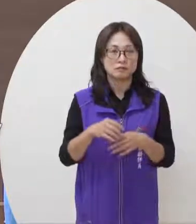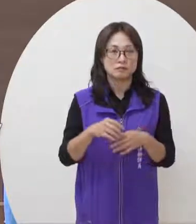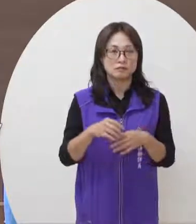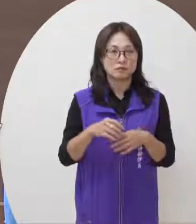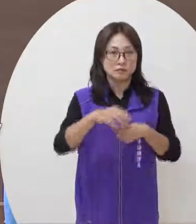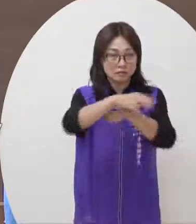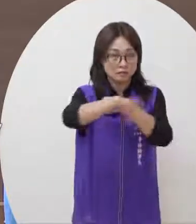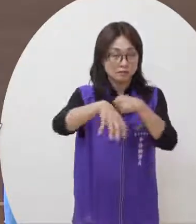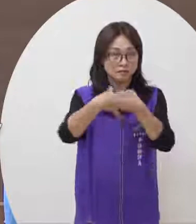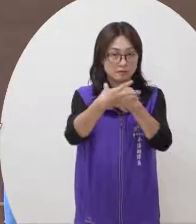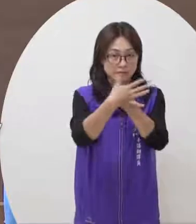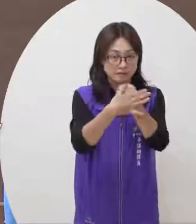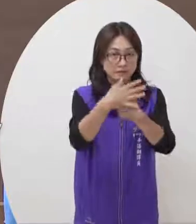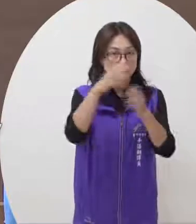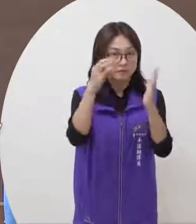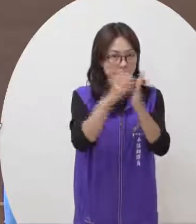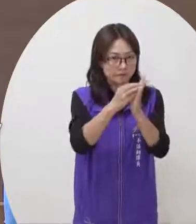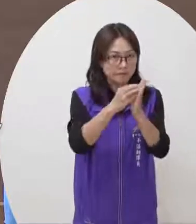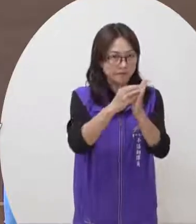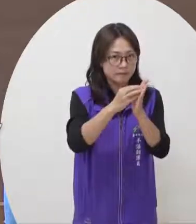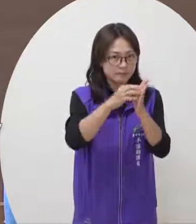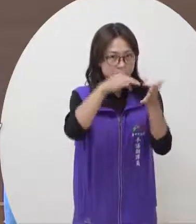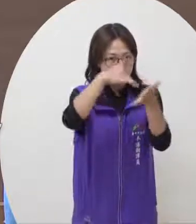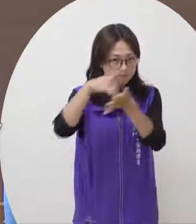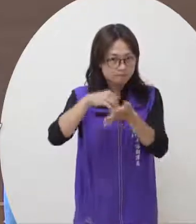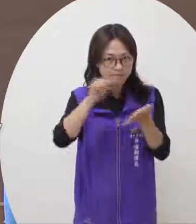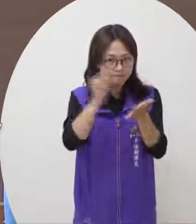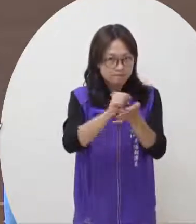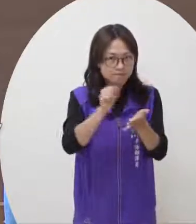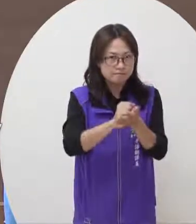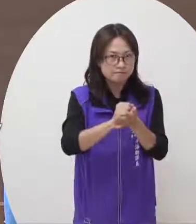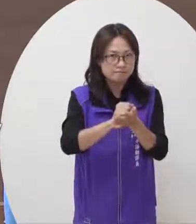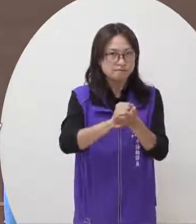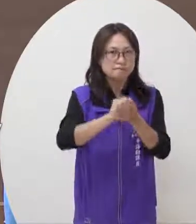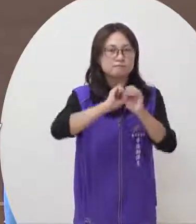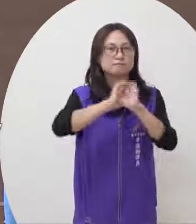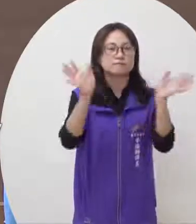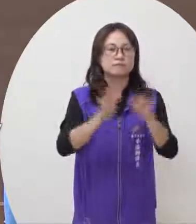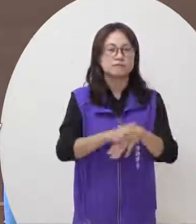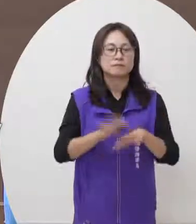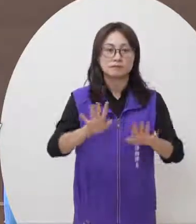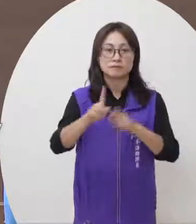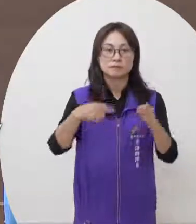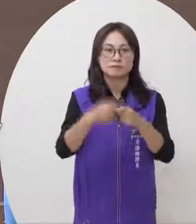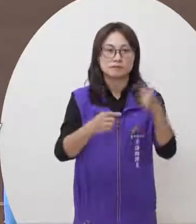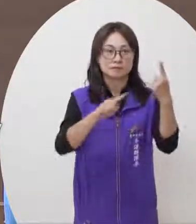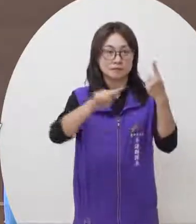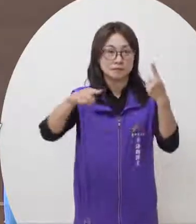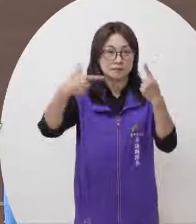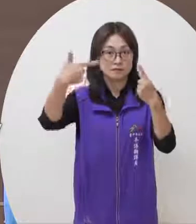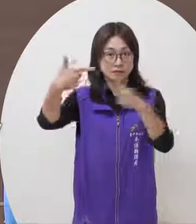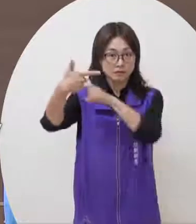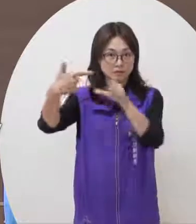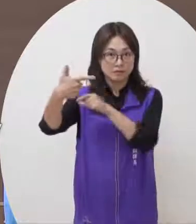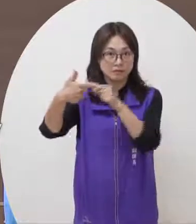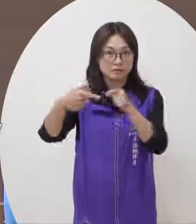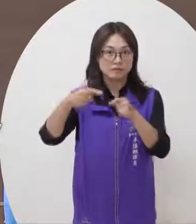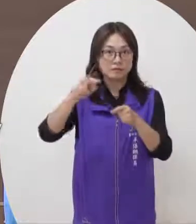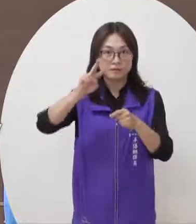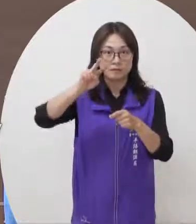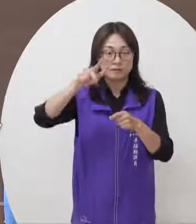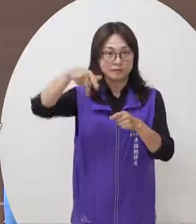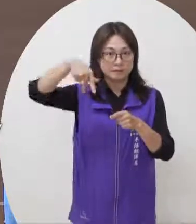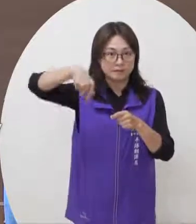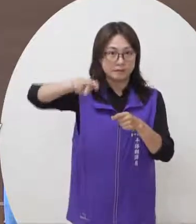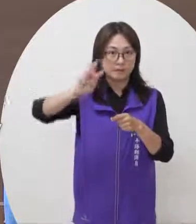算一下，我们今年1到6月份的那个 PM2.5 啊，是历年来同一个